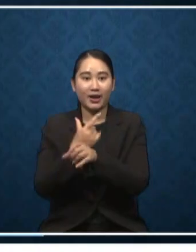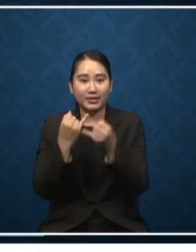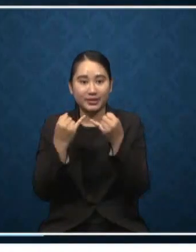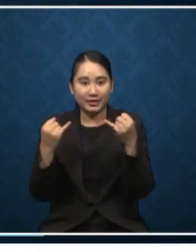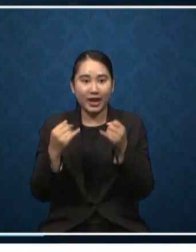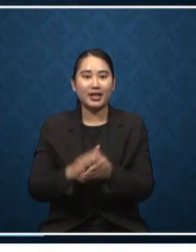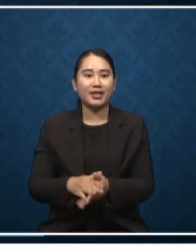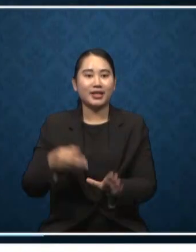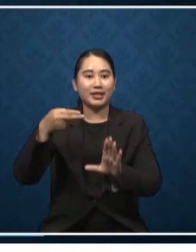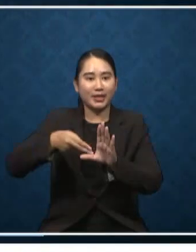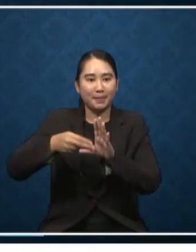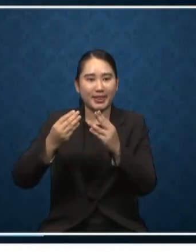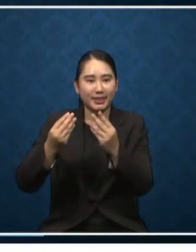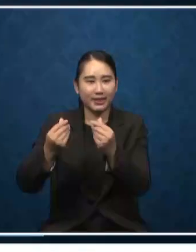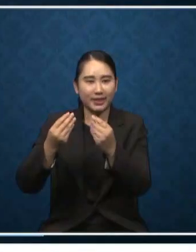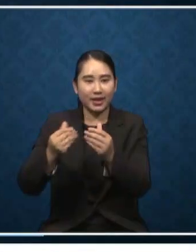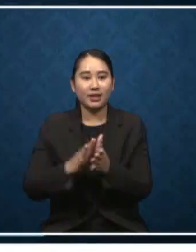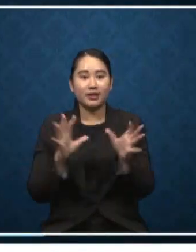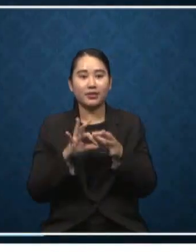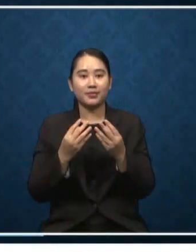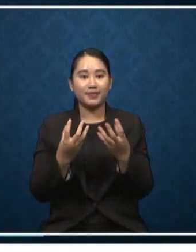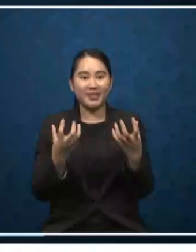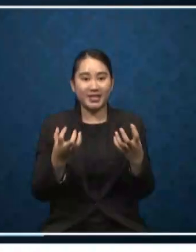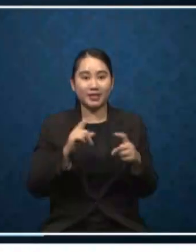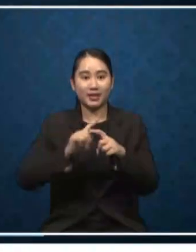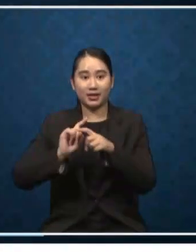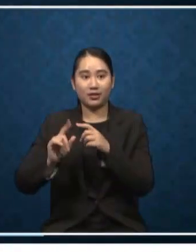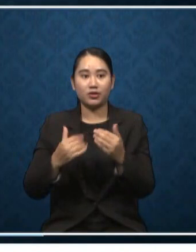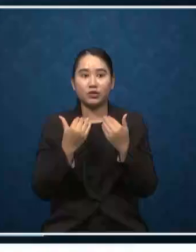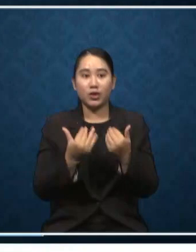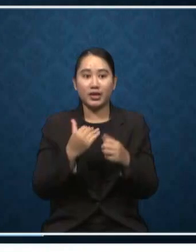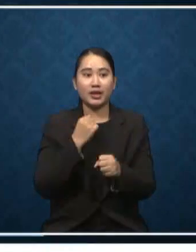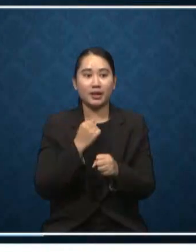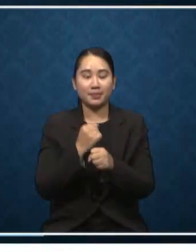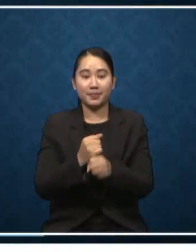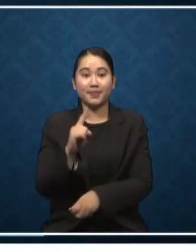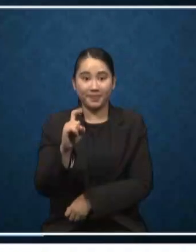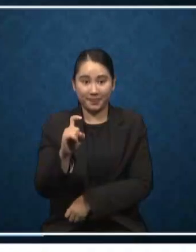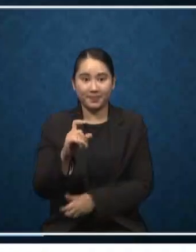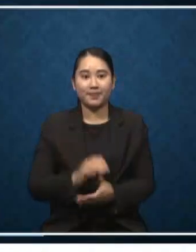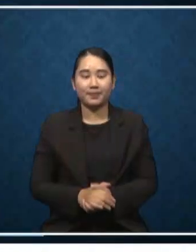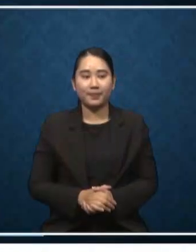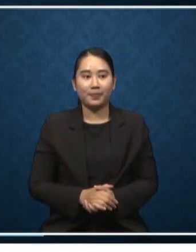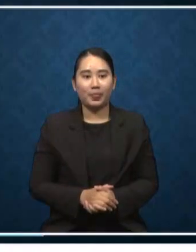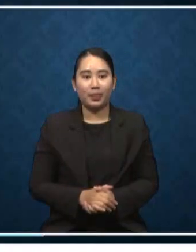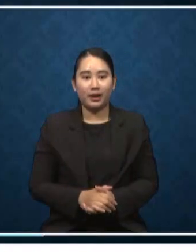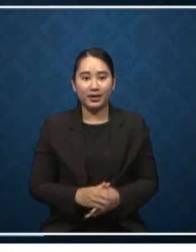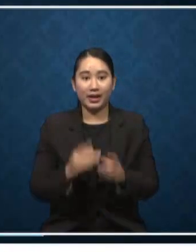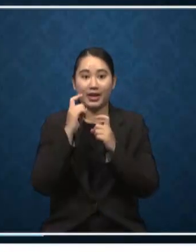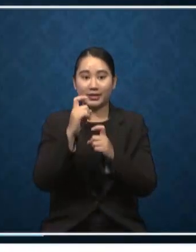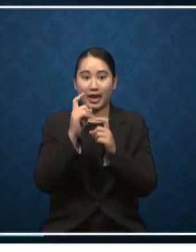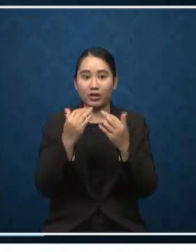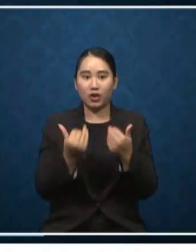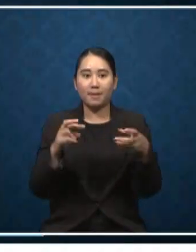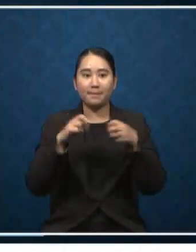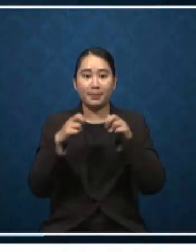ลื่นทใช้แล้ว แล้วก็เศษย้ายหินซึเราปัจุบัน Aspatorsาก็ใช้กัเยอะนะครับกลวสาหกรมเป็ตลายที่กำลง